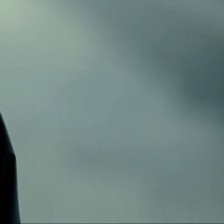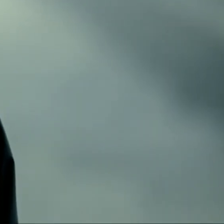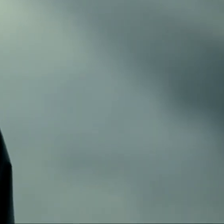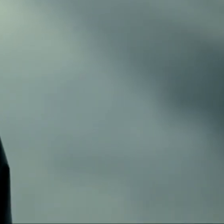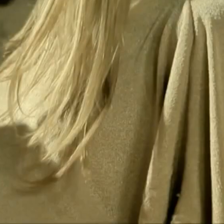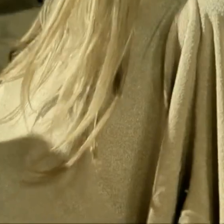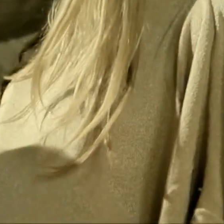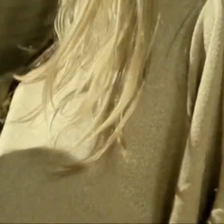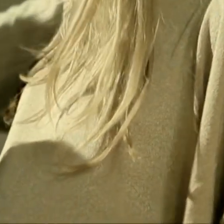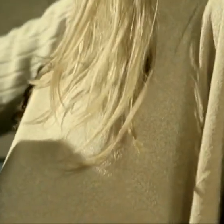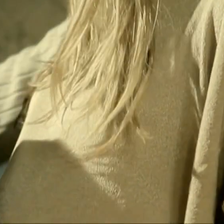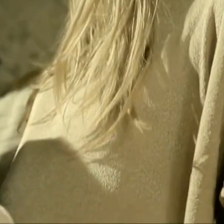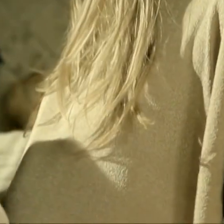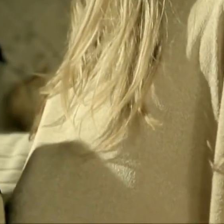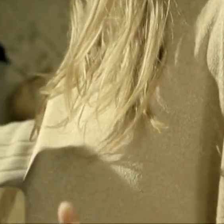Danas je sunce